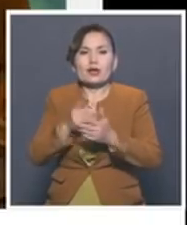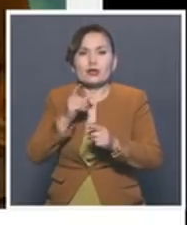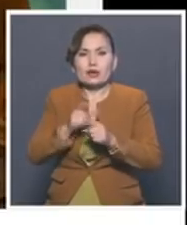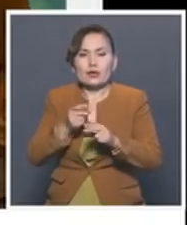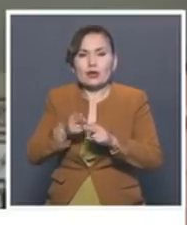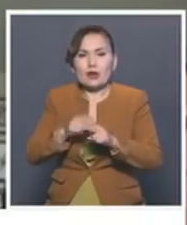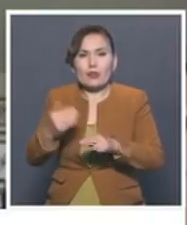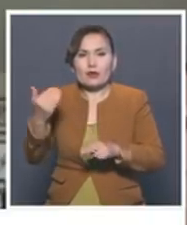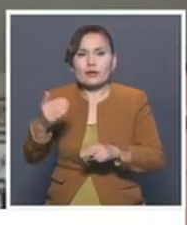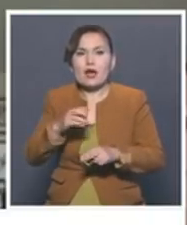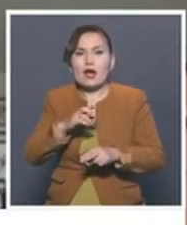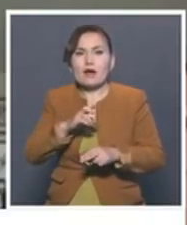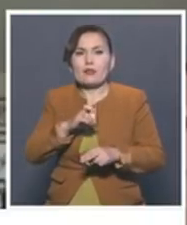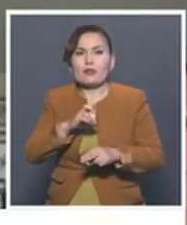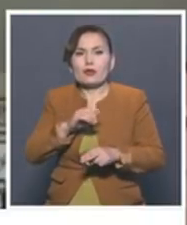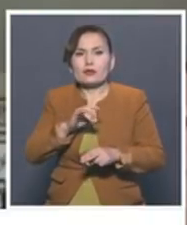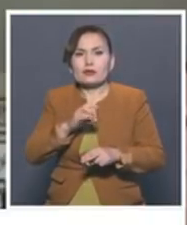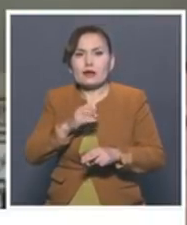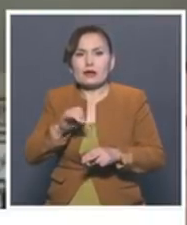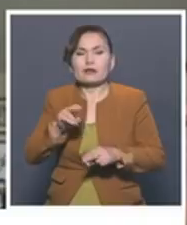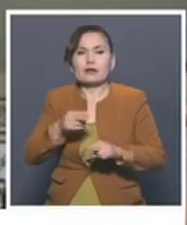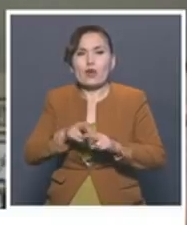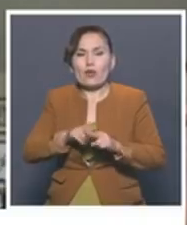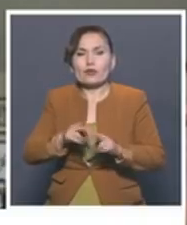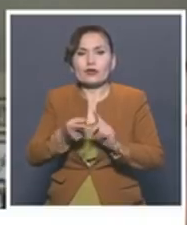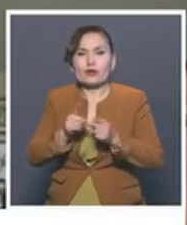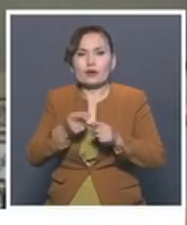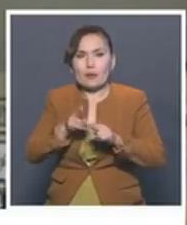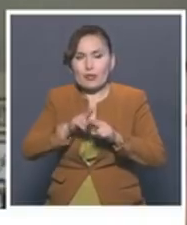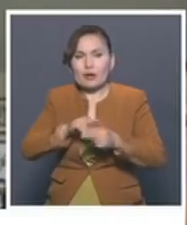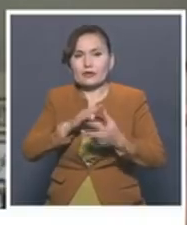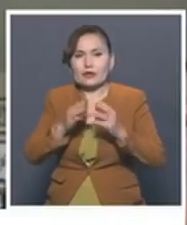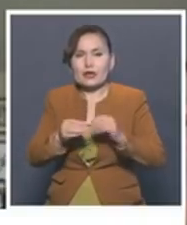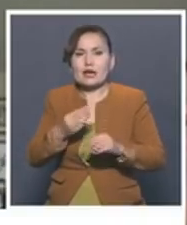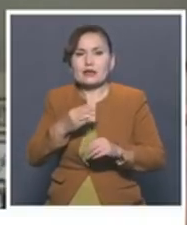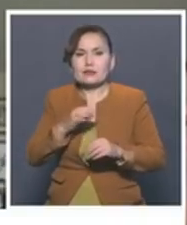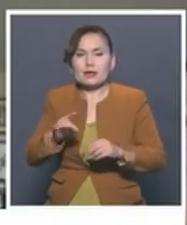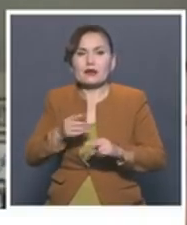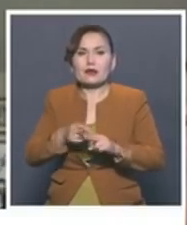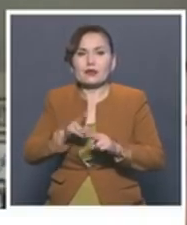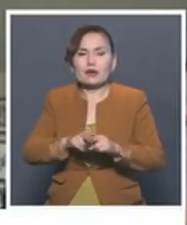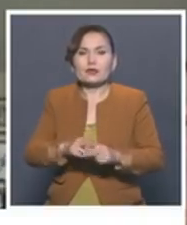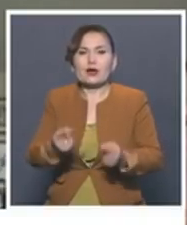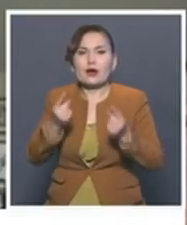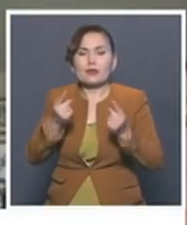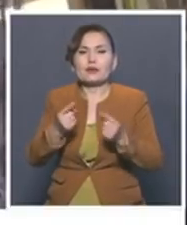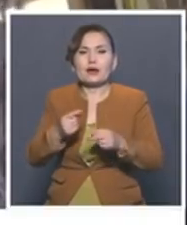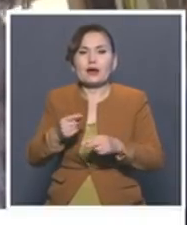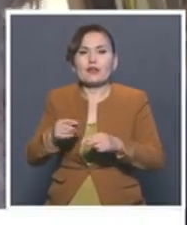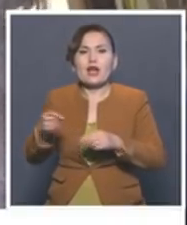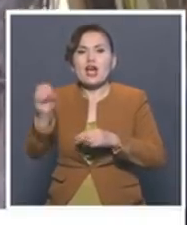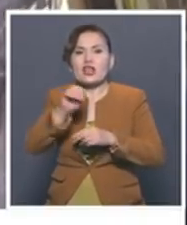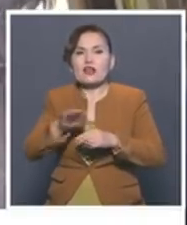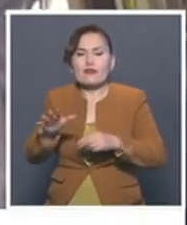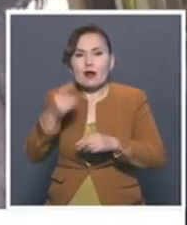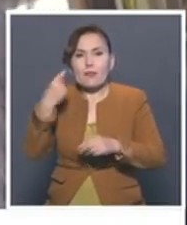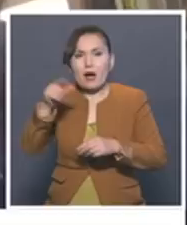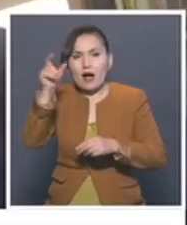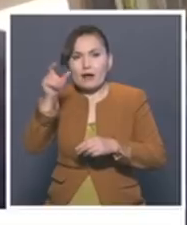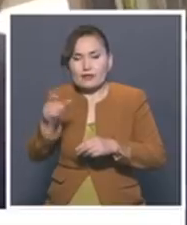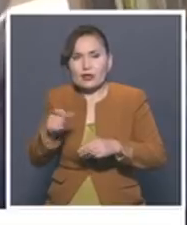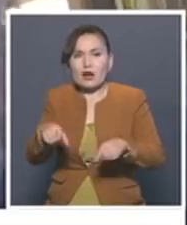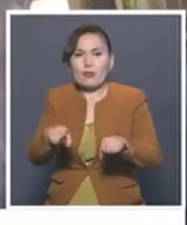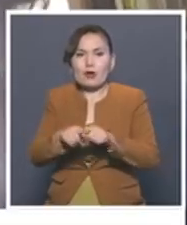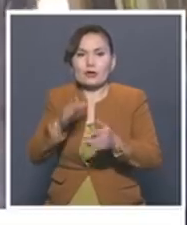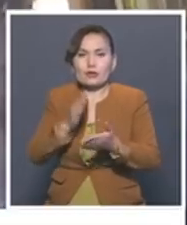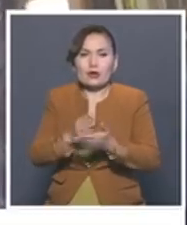шотландық ақын Джон Бёрнсайд тәржімалайды. Джон Абай шығармаларын Шекспир, Поп, Свифт сияқты Батыстың авторларымен үндестікте екен айтады.